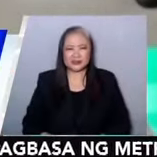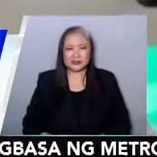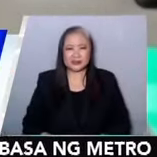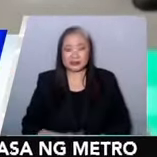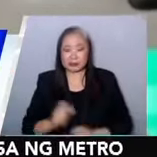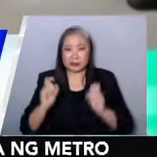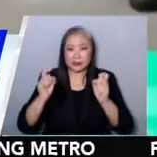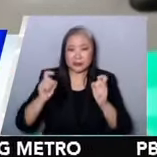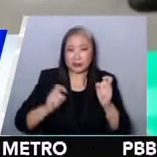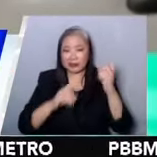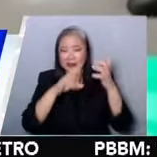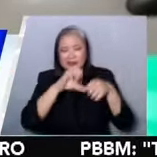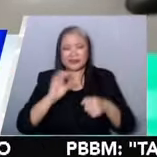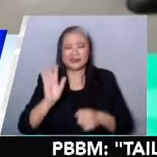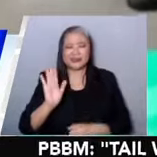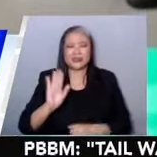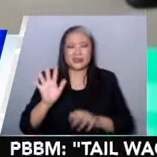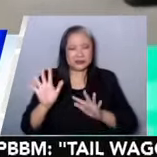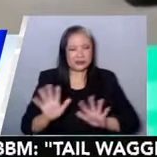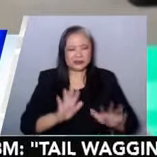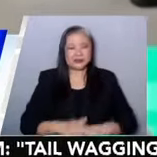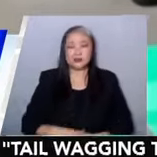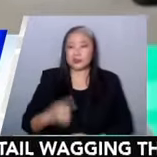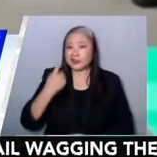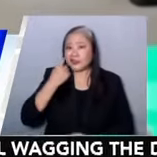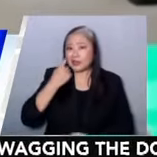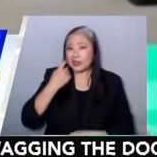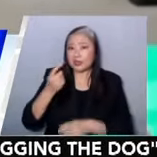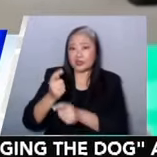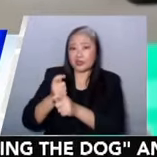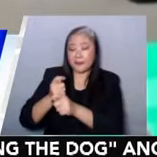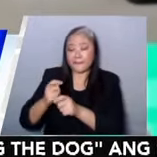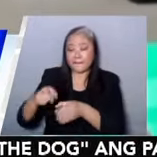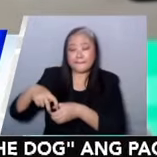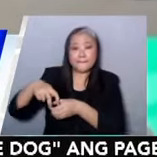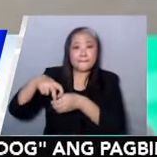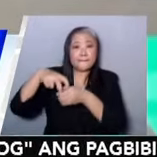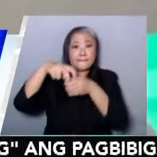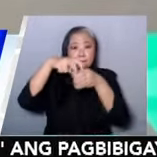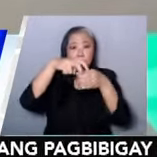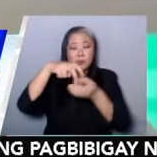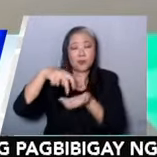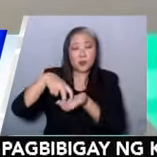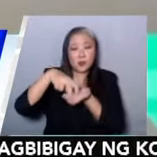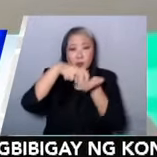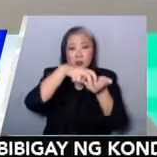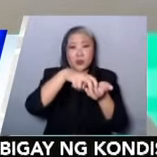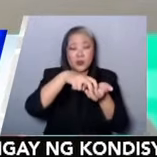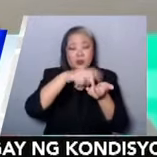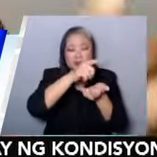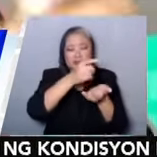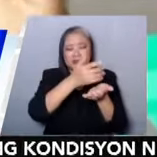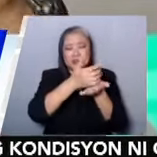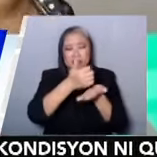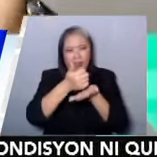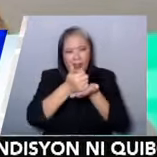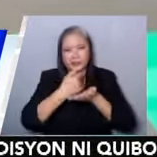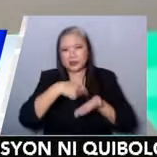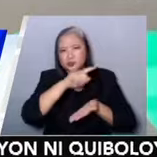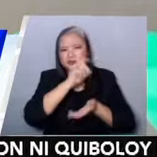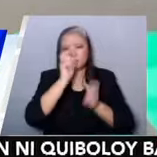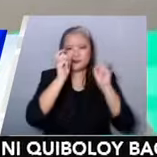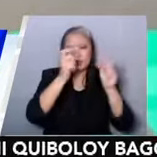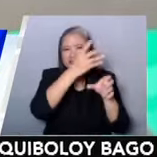boom kanina na dumating, yun yung isa sa nakatulong sa amin para mapabilis yung